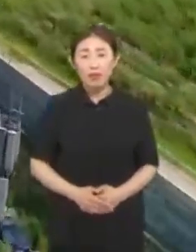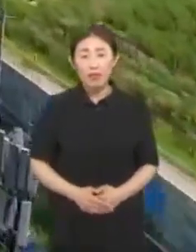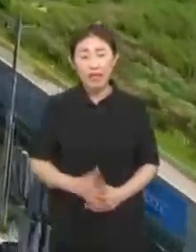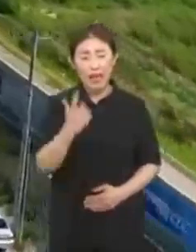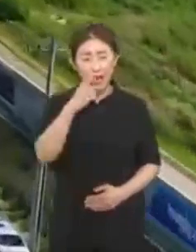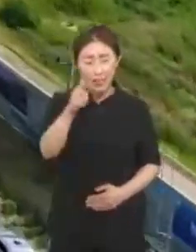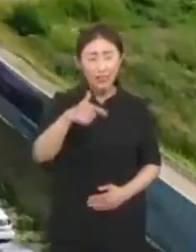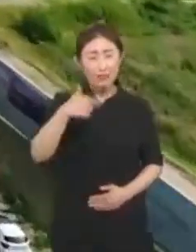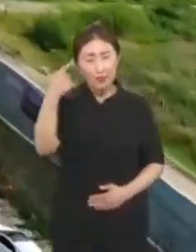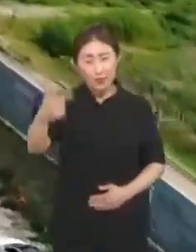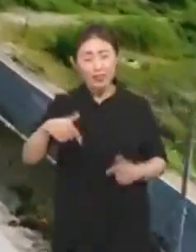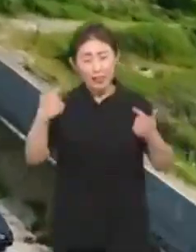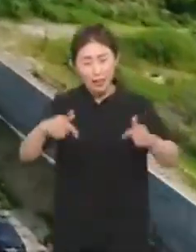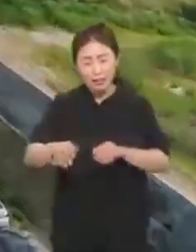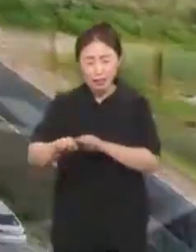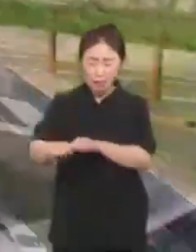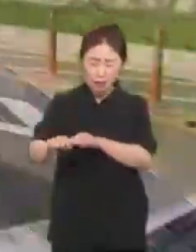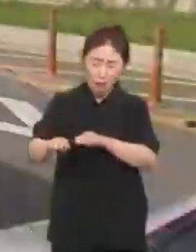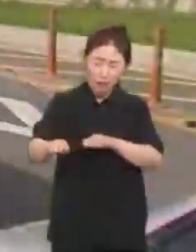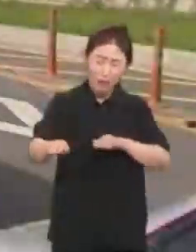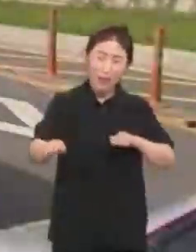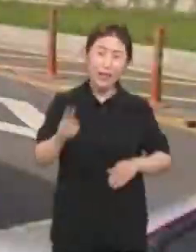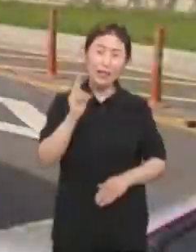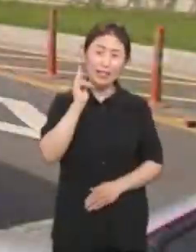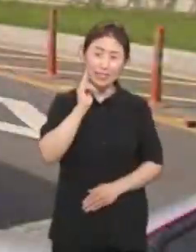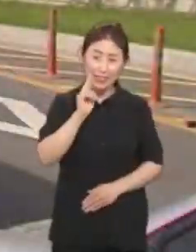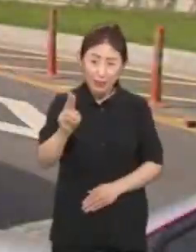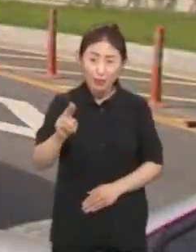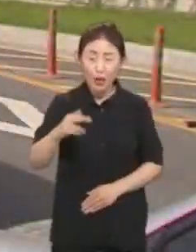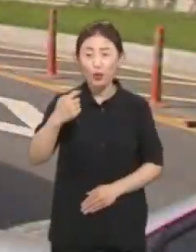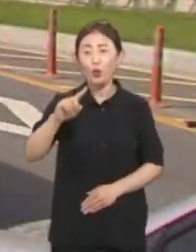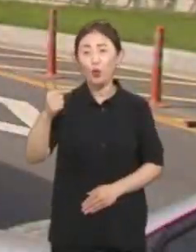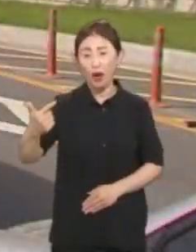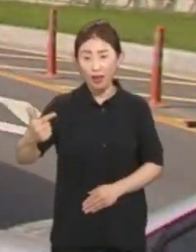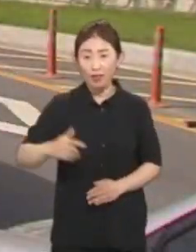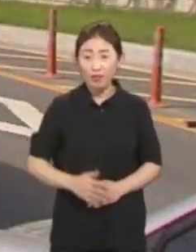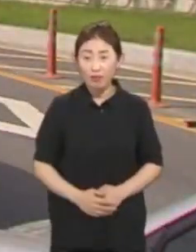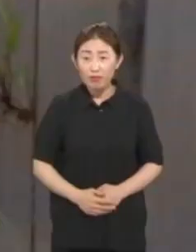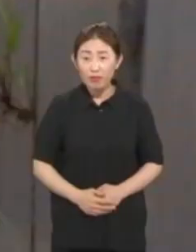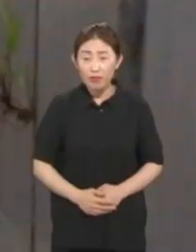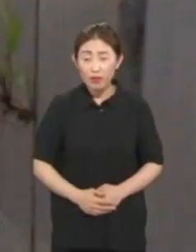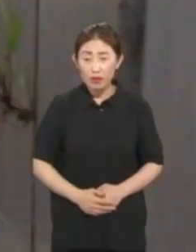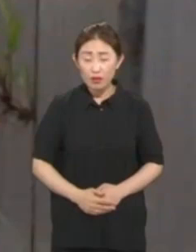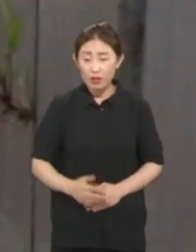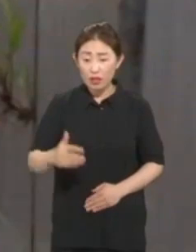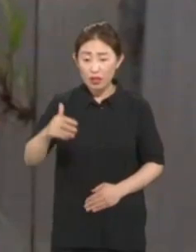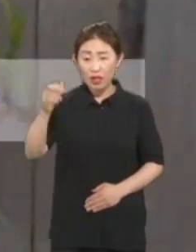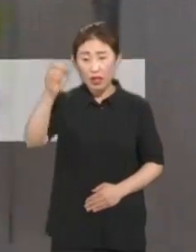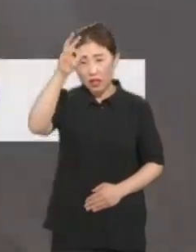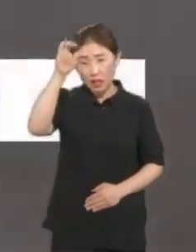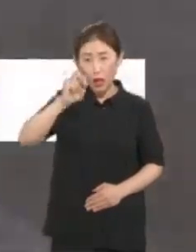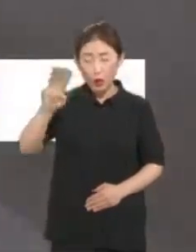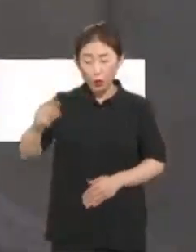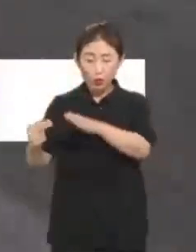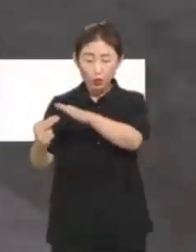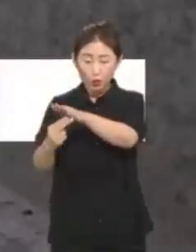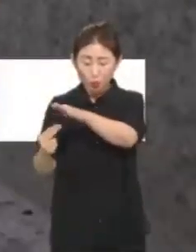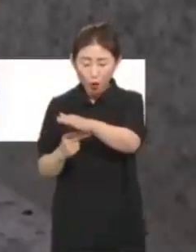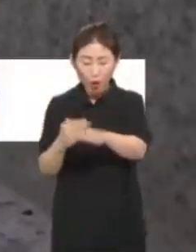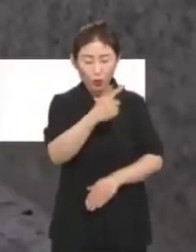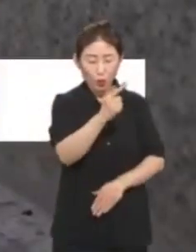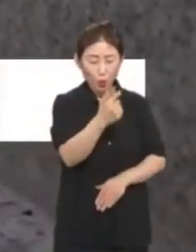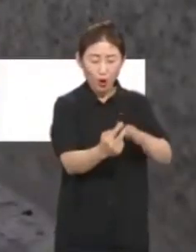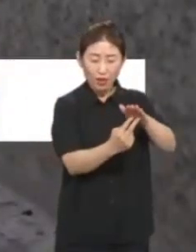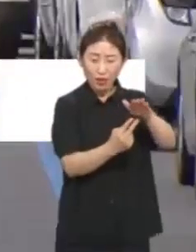출퇴근 시간마다 교통정체가 심각한 대전 도안지구. 특히 도안대교와 계룡대교 사이에 교량이 한 곳도 없다